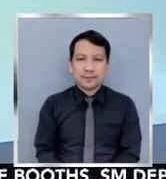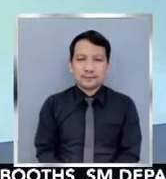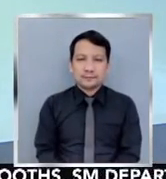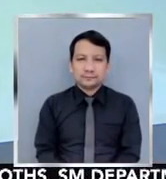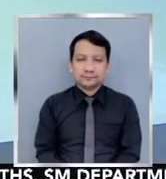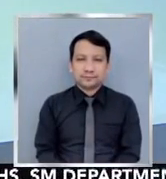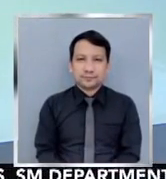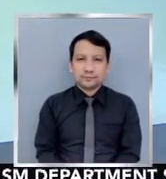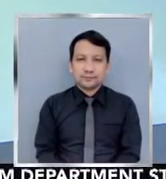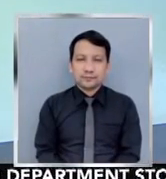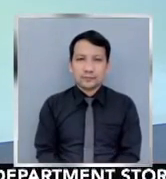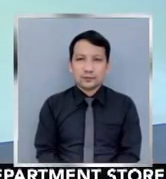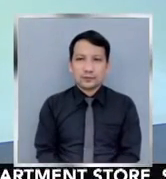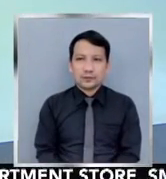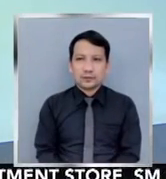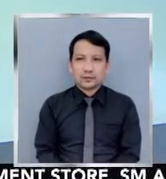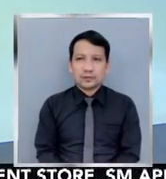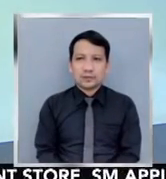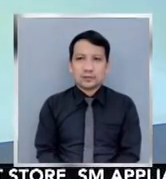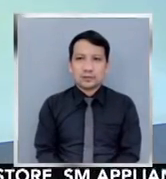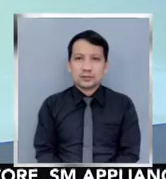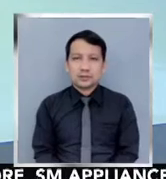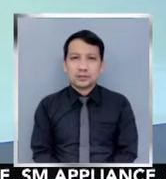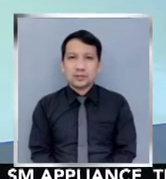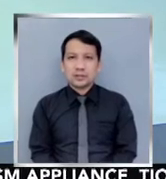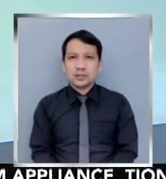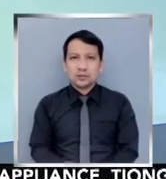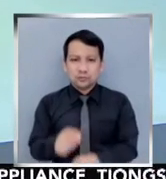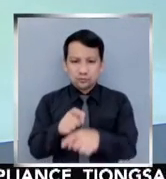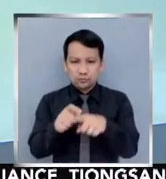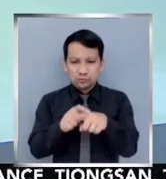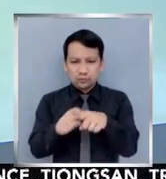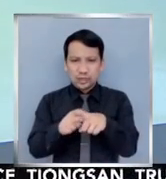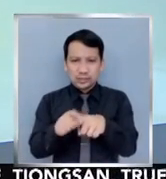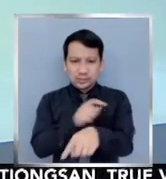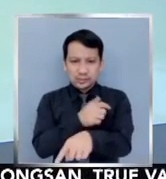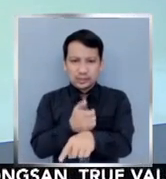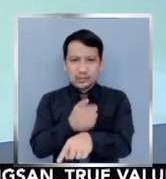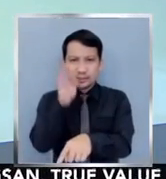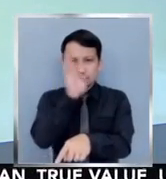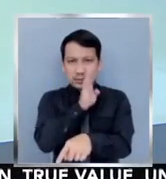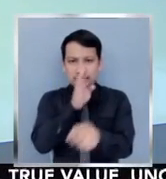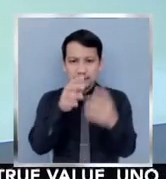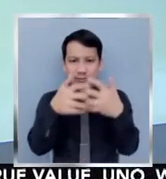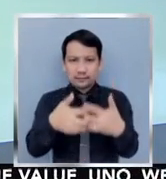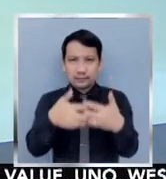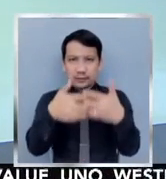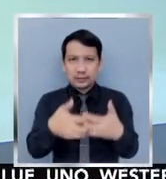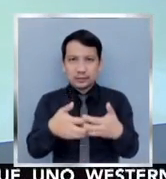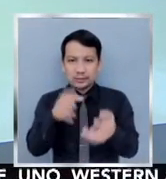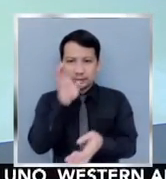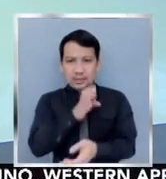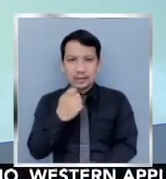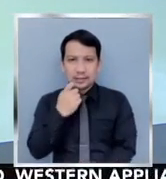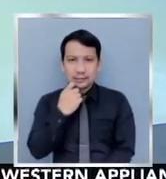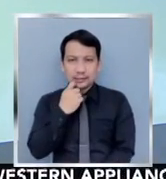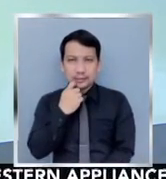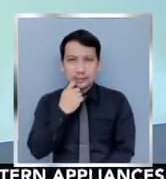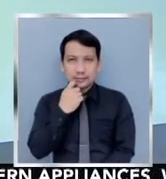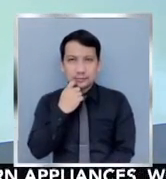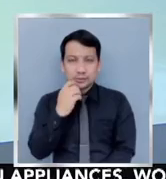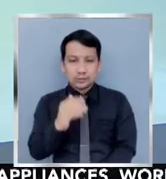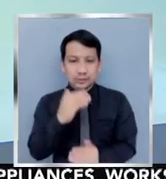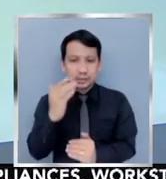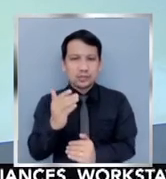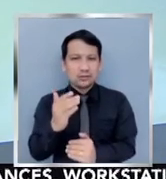Tumirik po ang 6 na power plant sa bansa kaya numipis ang supply ng kuryente sa Luzon grid kanina at umabot pa sa